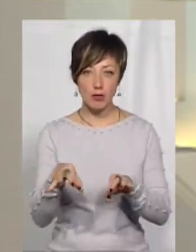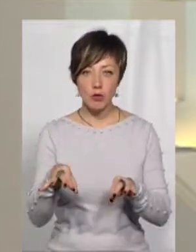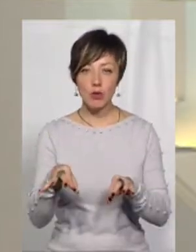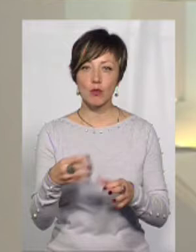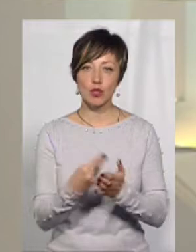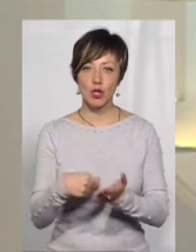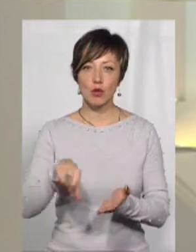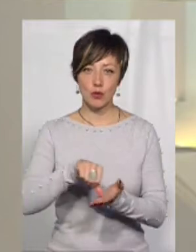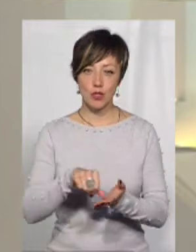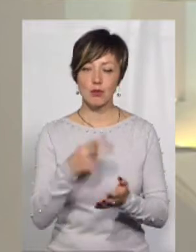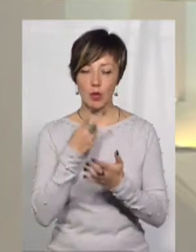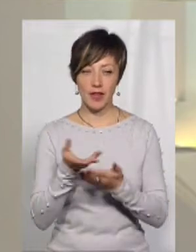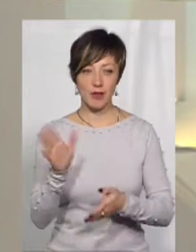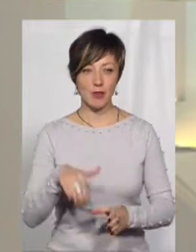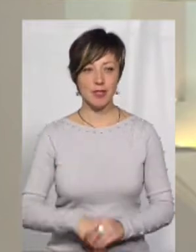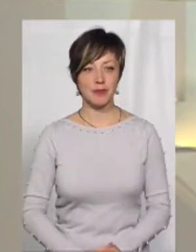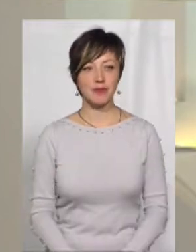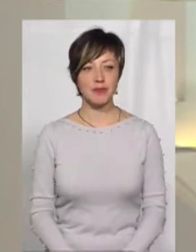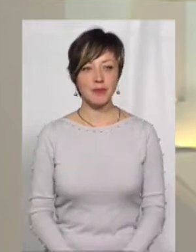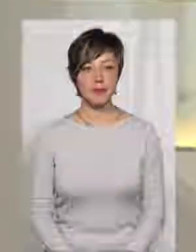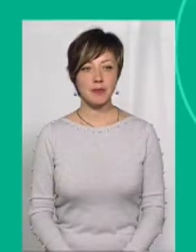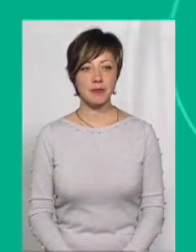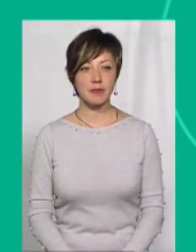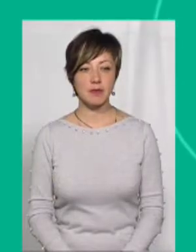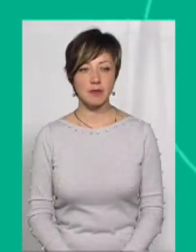у бюджеті участі. Подивимось фрагмент, прошу.